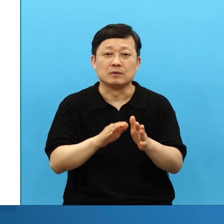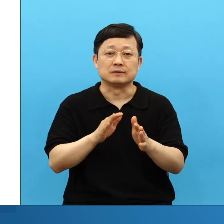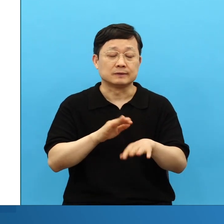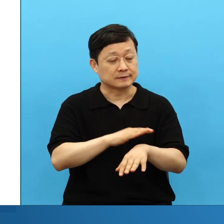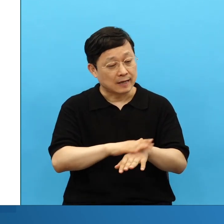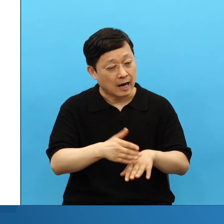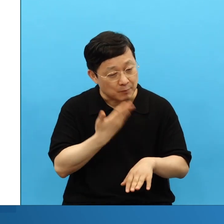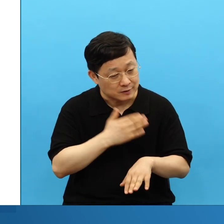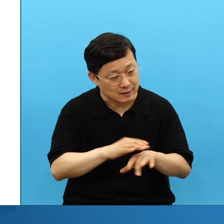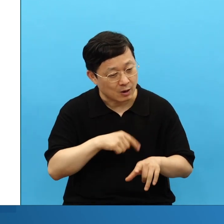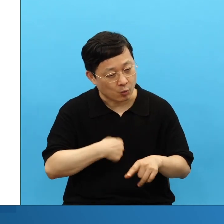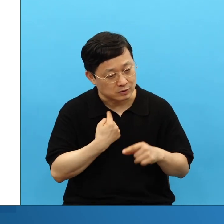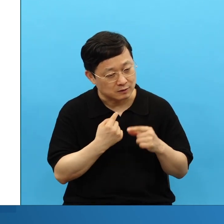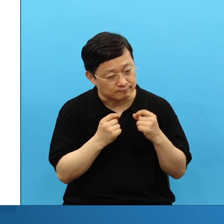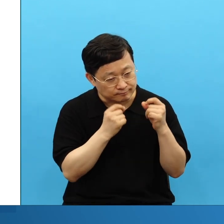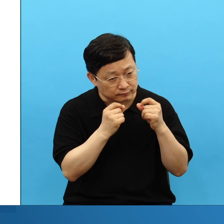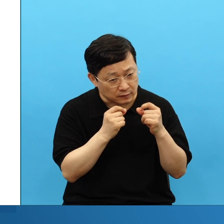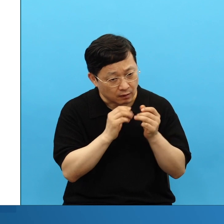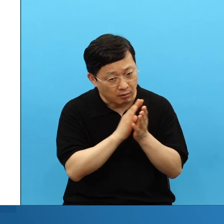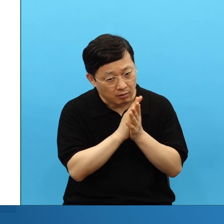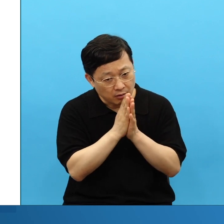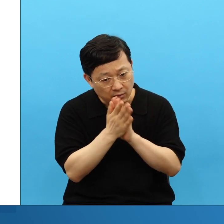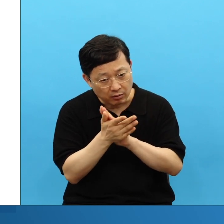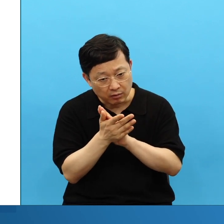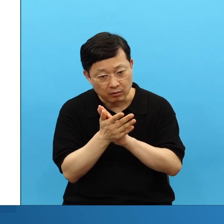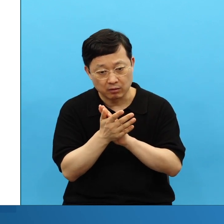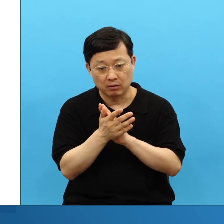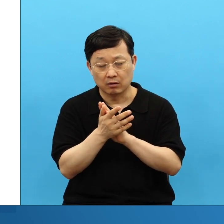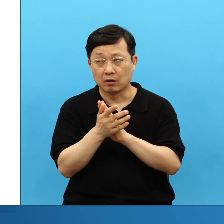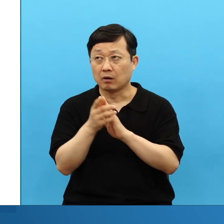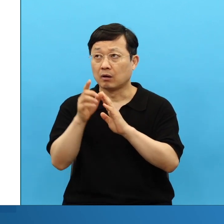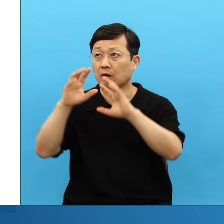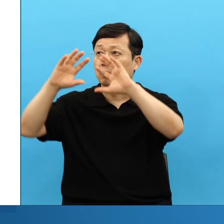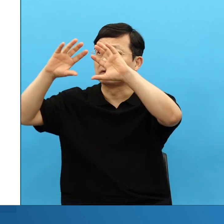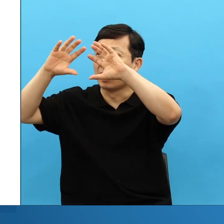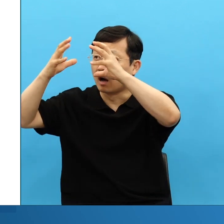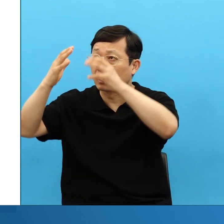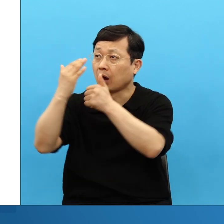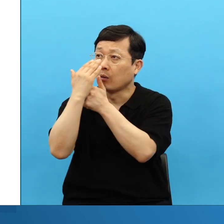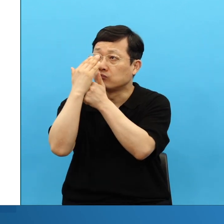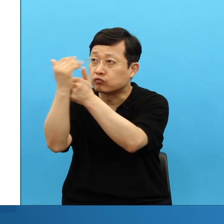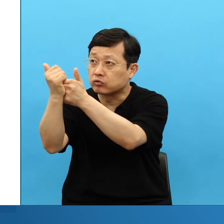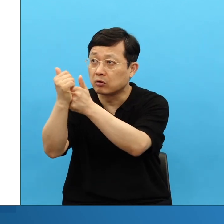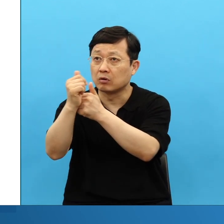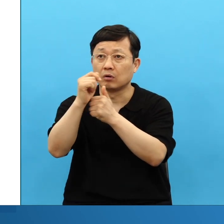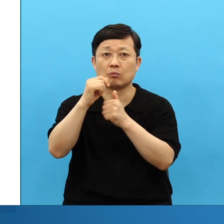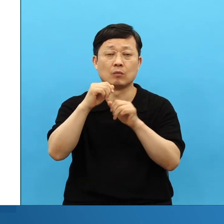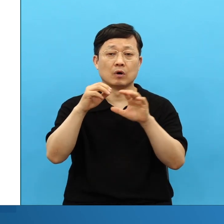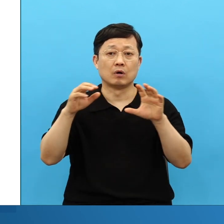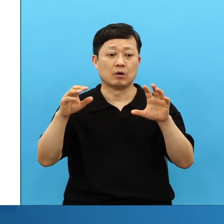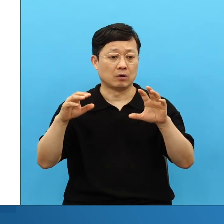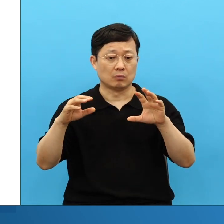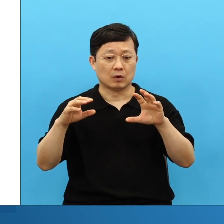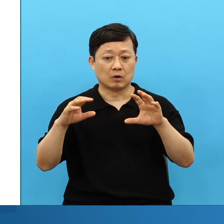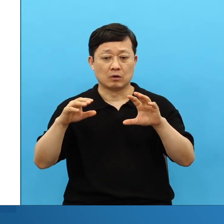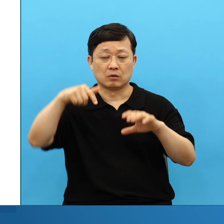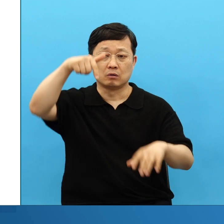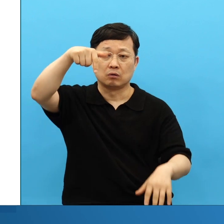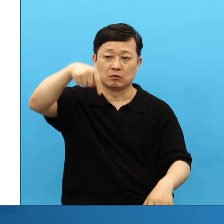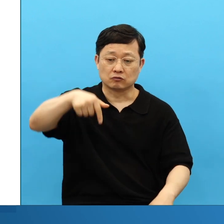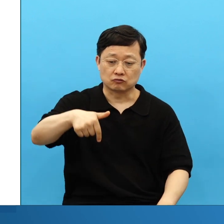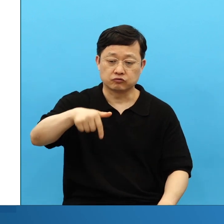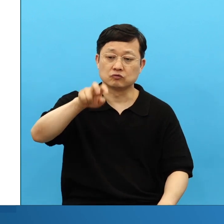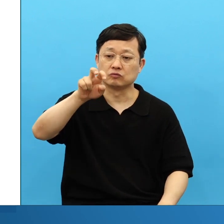그랬는데 이렇게 중요한 국가적인 사역에도 쓰임을 받게 하고, 제가 국무총리 산하의